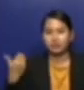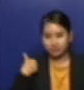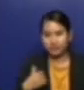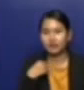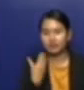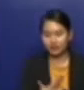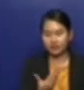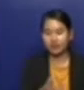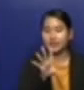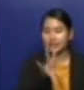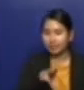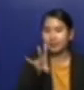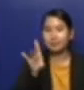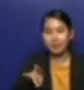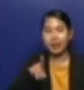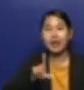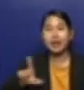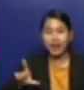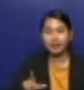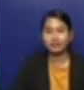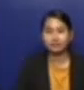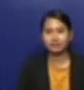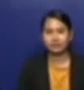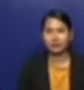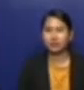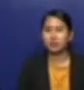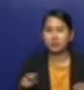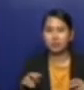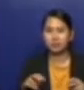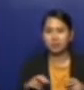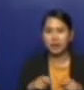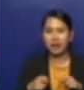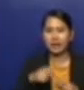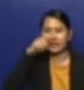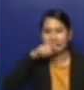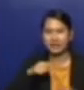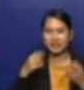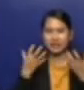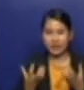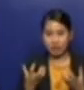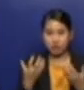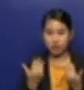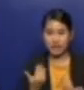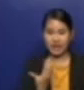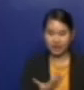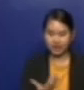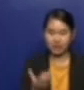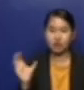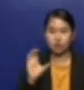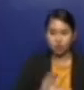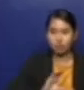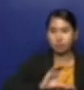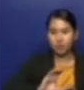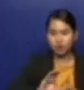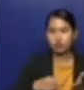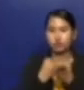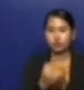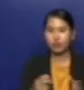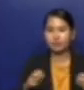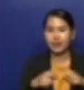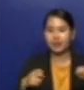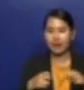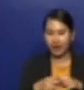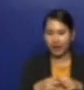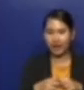7-8,000 ล้านในขณะที่ประเทศวิกฤตมีความจำเป็นจะต้องงบไปช่วยแก้ปัญห